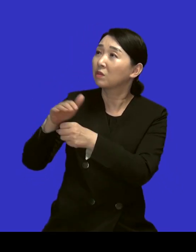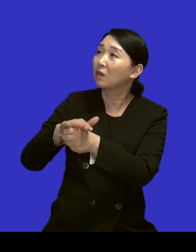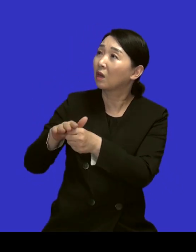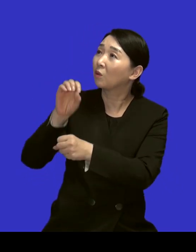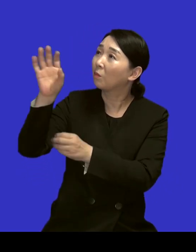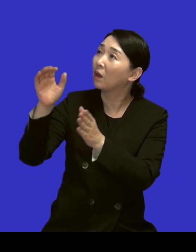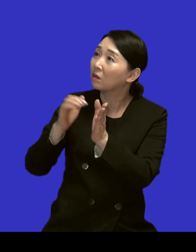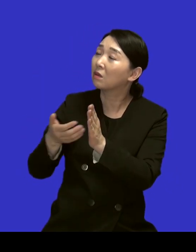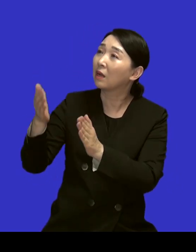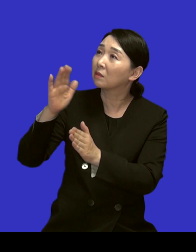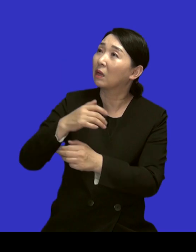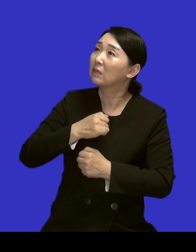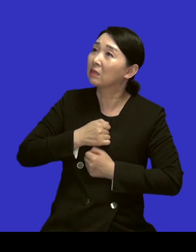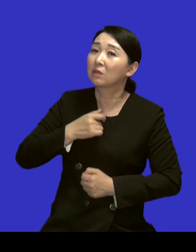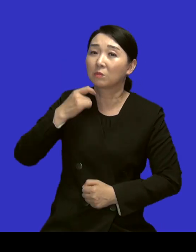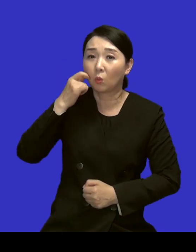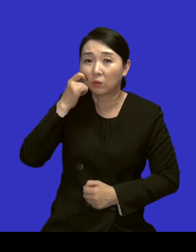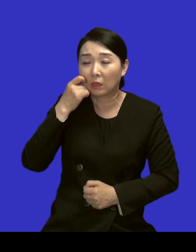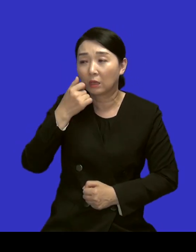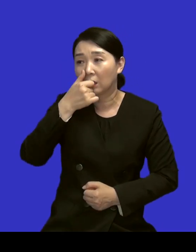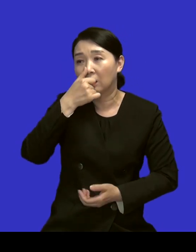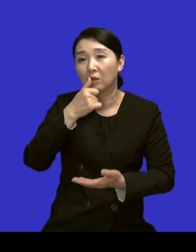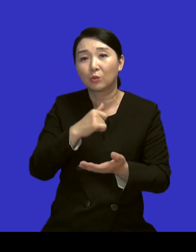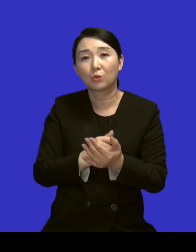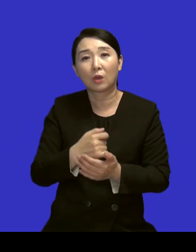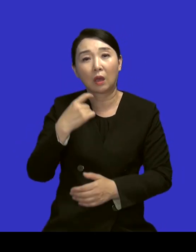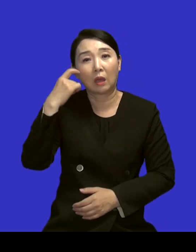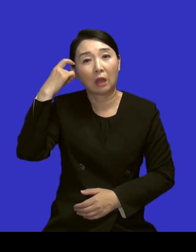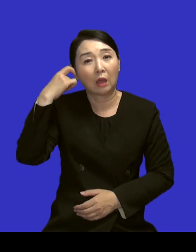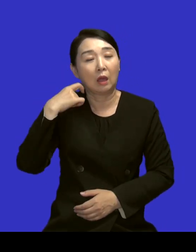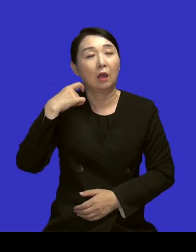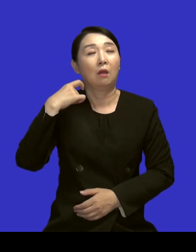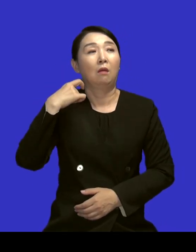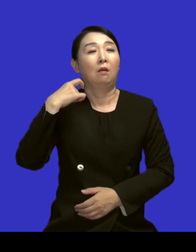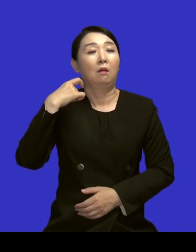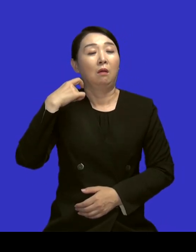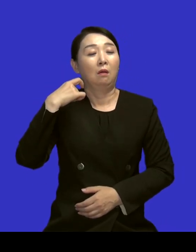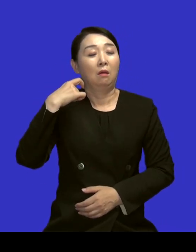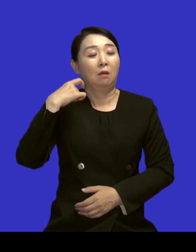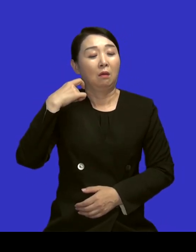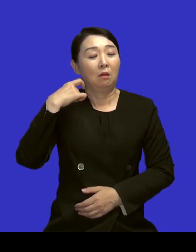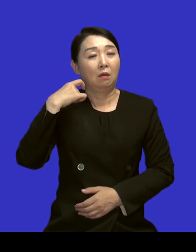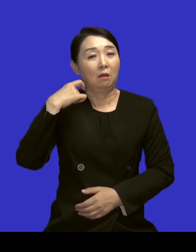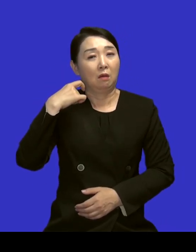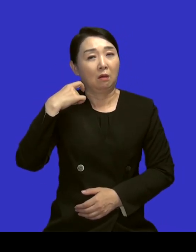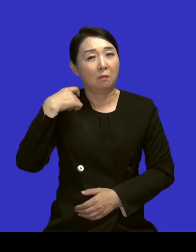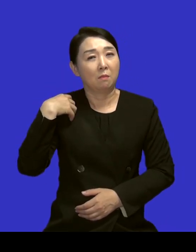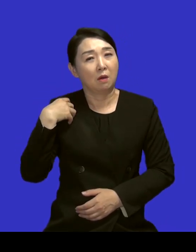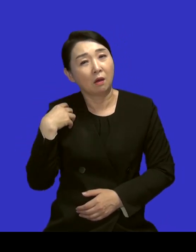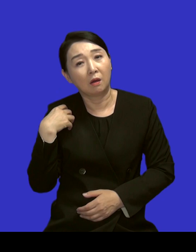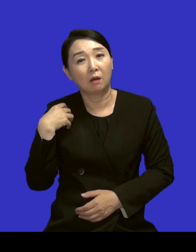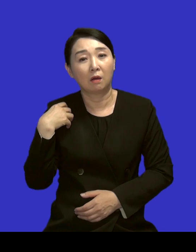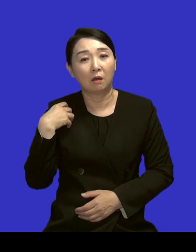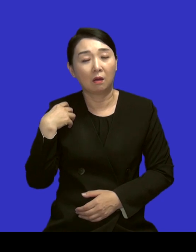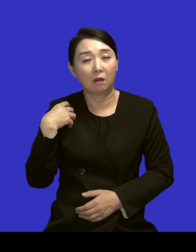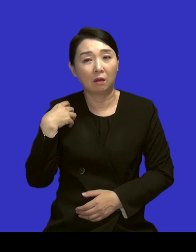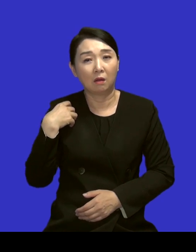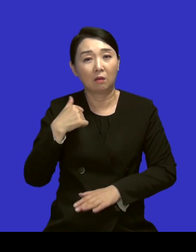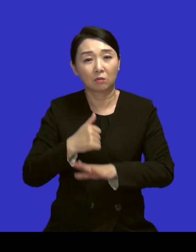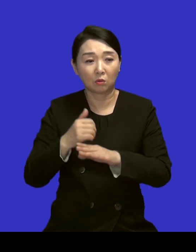지켜드리지 못했다라는 이 죄책감이 그때 그 아이한테 밀려 들어오면서 그냥 집으로 돌아가면서